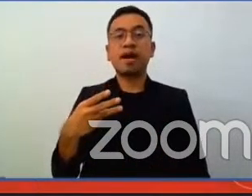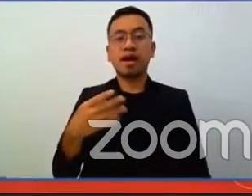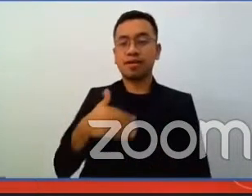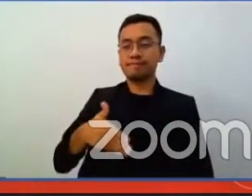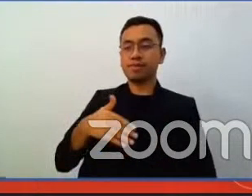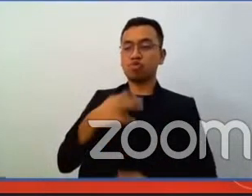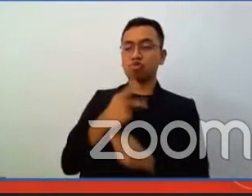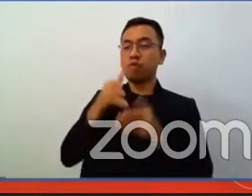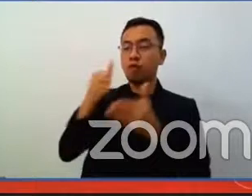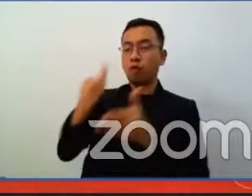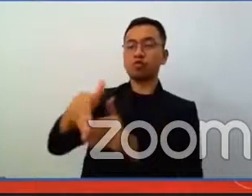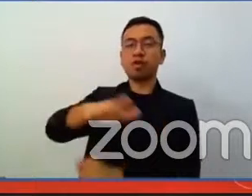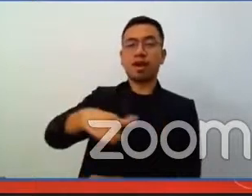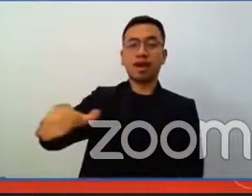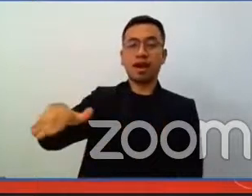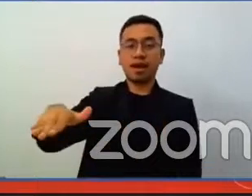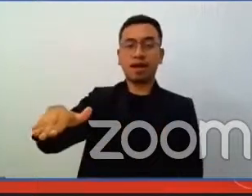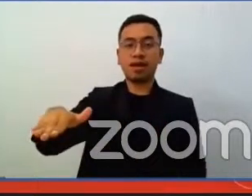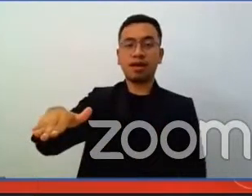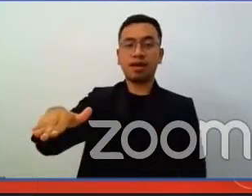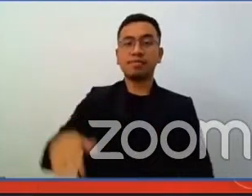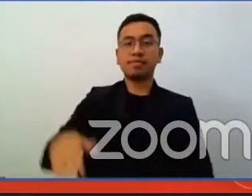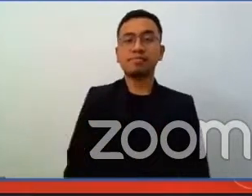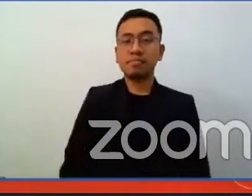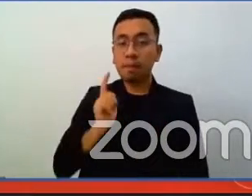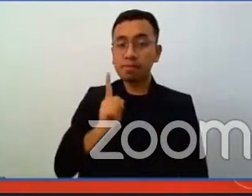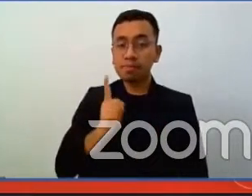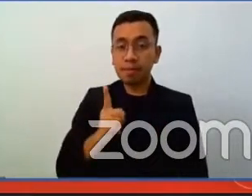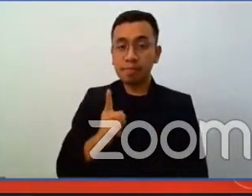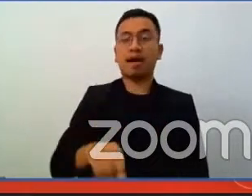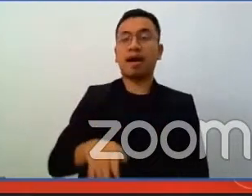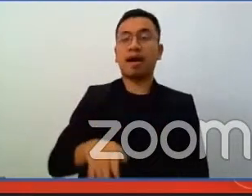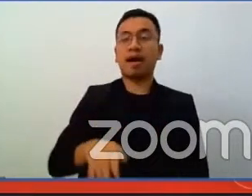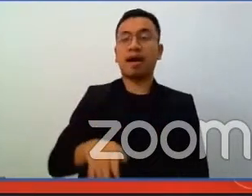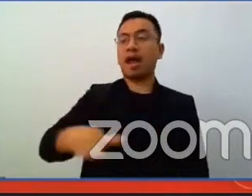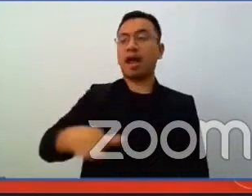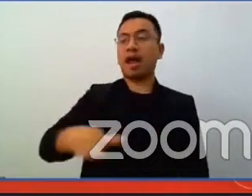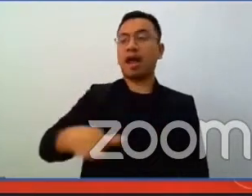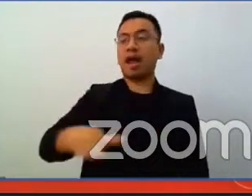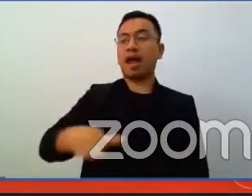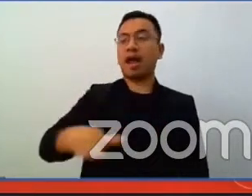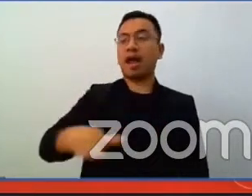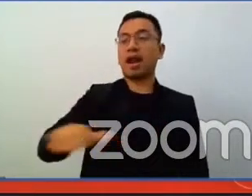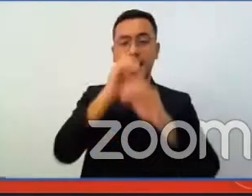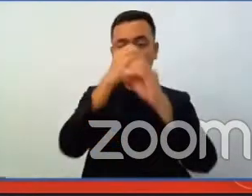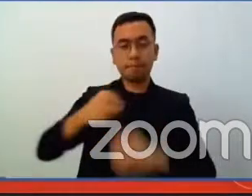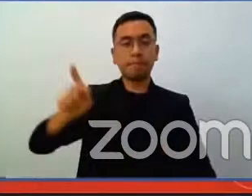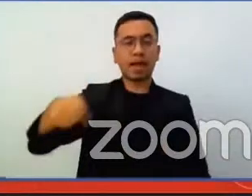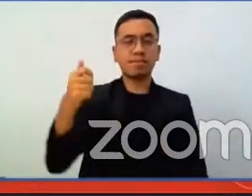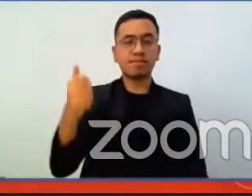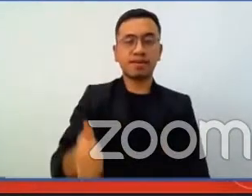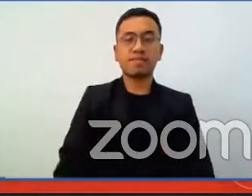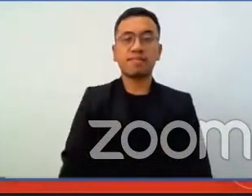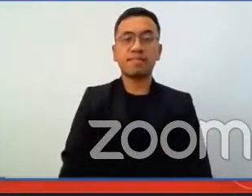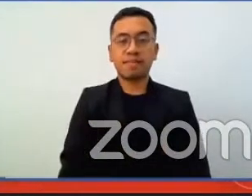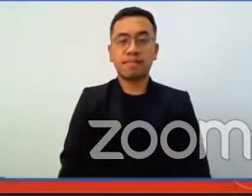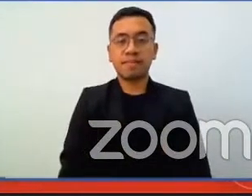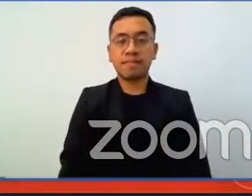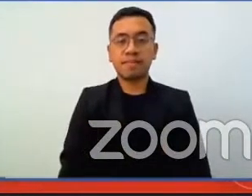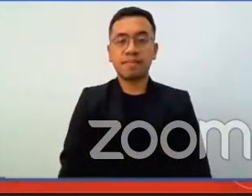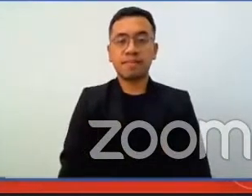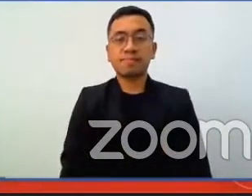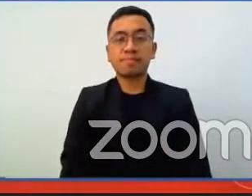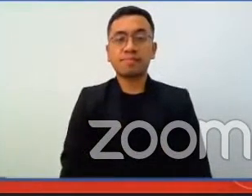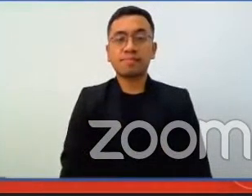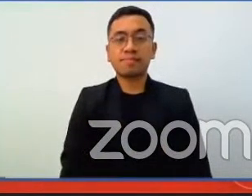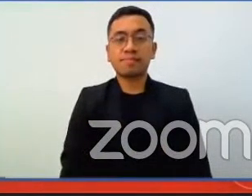pada siswa. Kenapa? Karena at the end of time yang menggunakan adalah siswa kita sendiri. Mungkin buat kita para guru